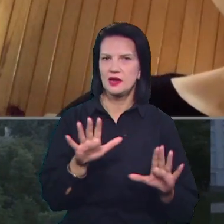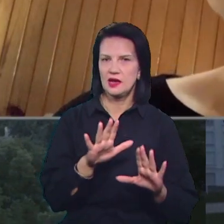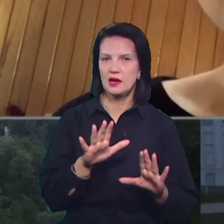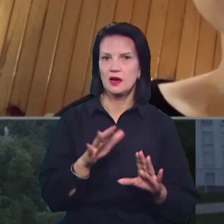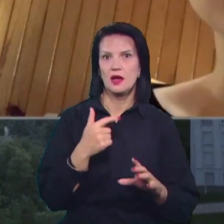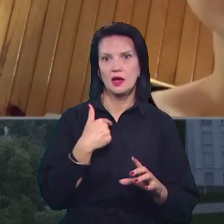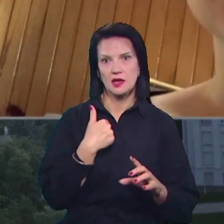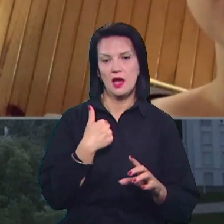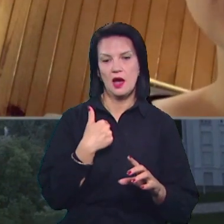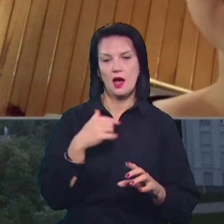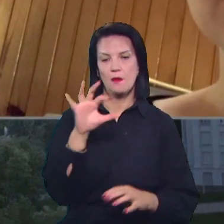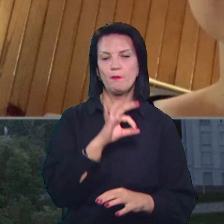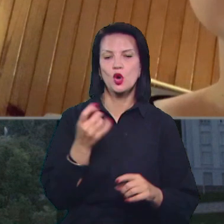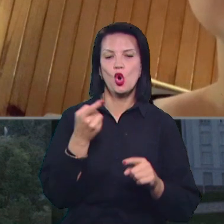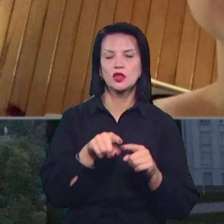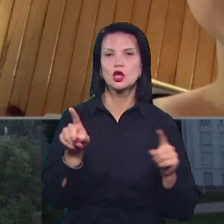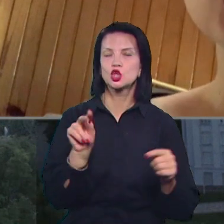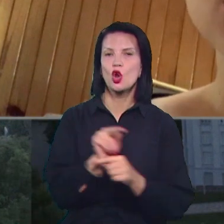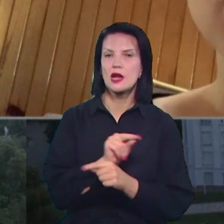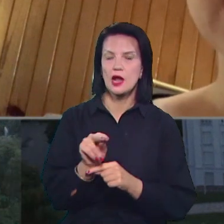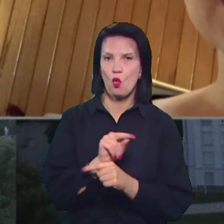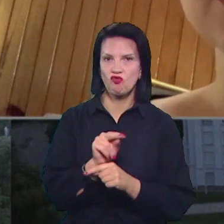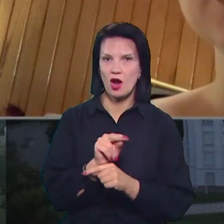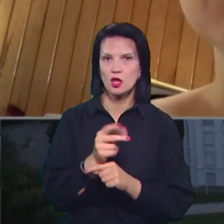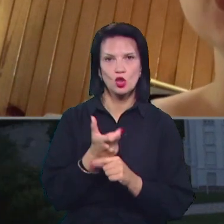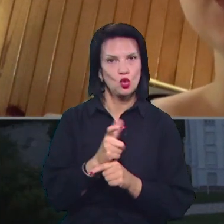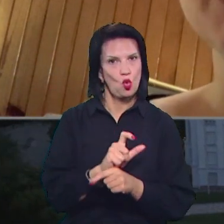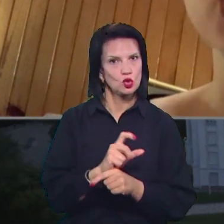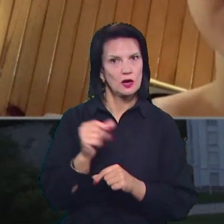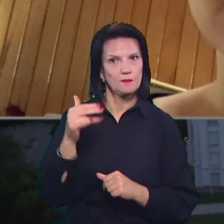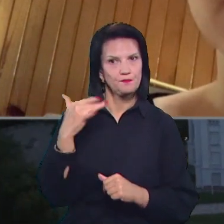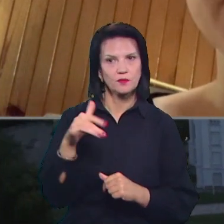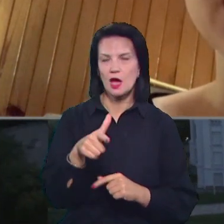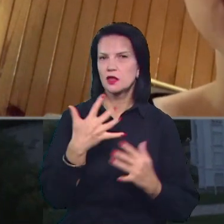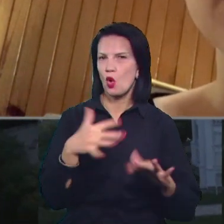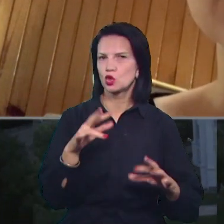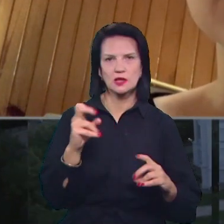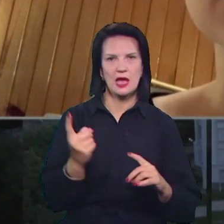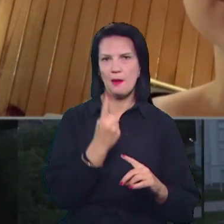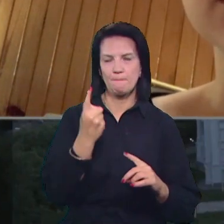просто про те, що лікування, ну, дуже дороговартісне, це вже не перша лінія